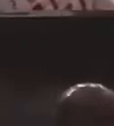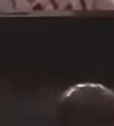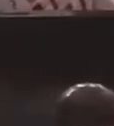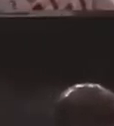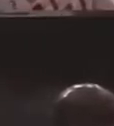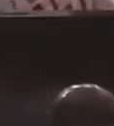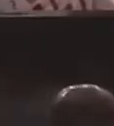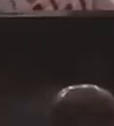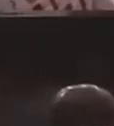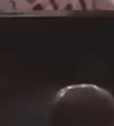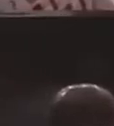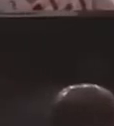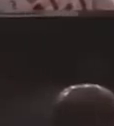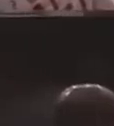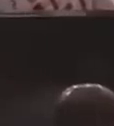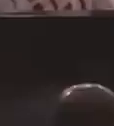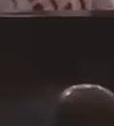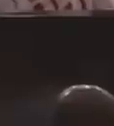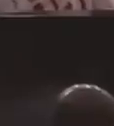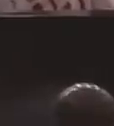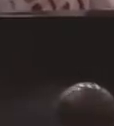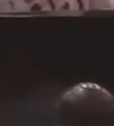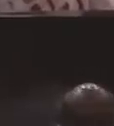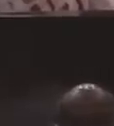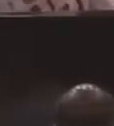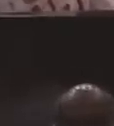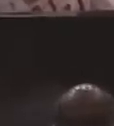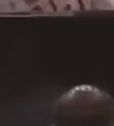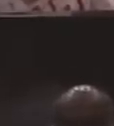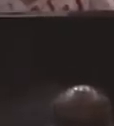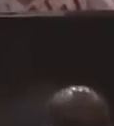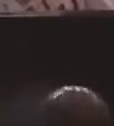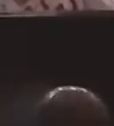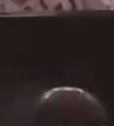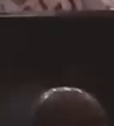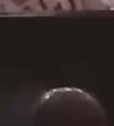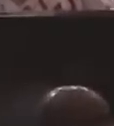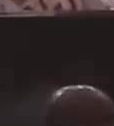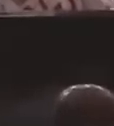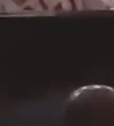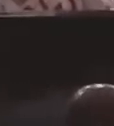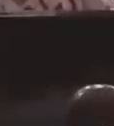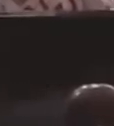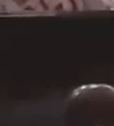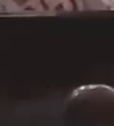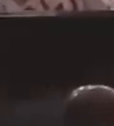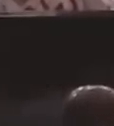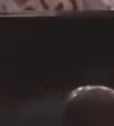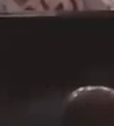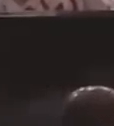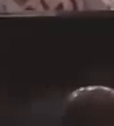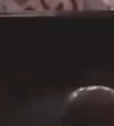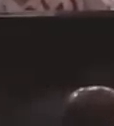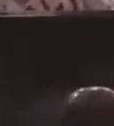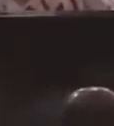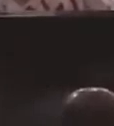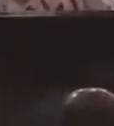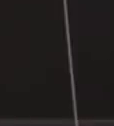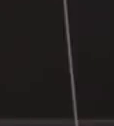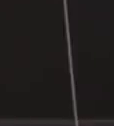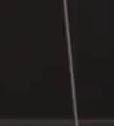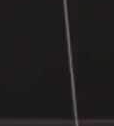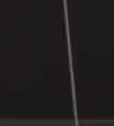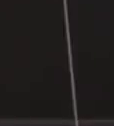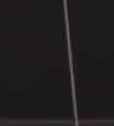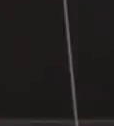महामंत्री मांगे प्रश्न की अंडे गारु कथा नायक तुमने अब तुम्हा पहें पसे सभा वे वैटकटे तू